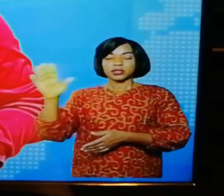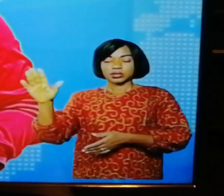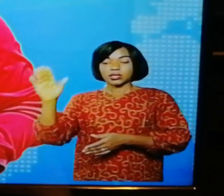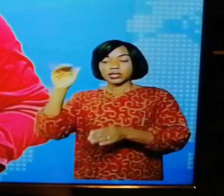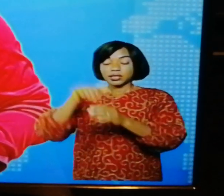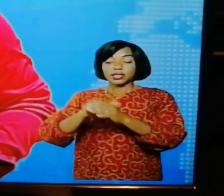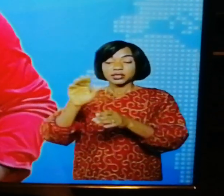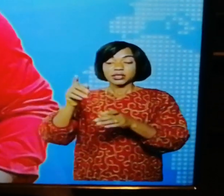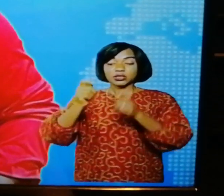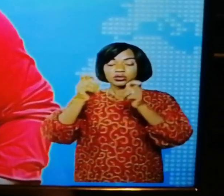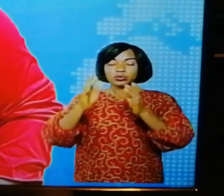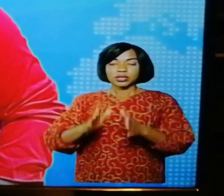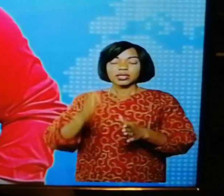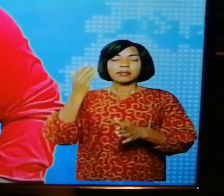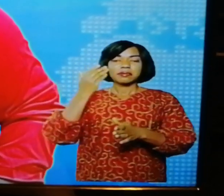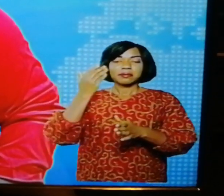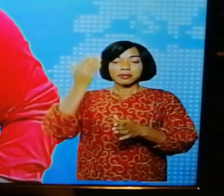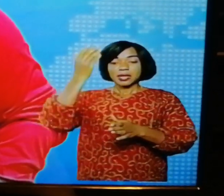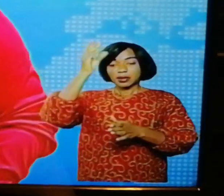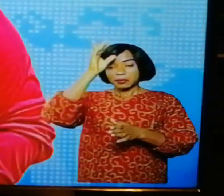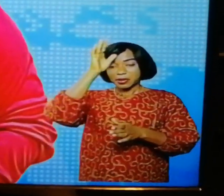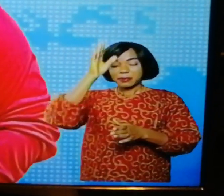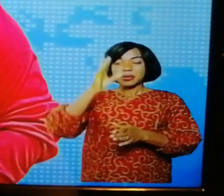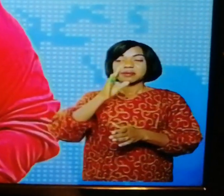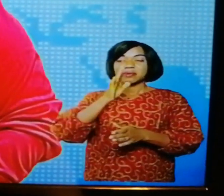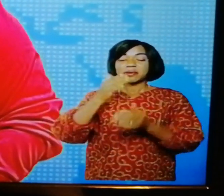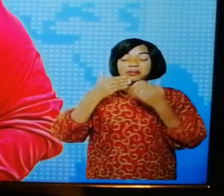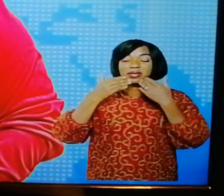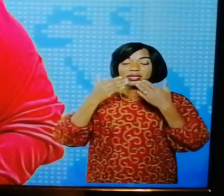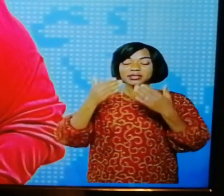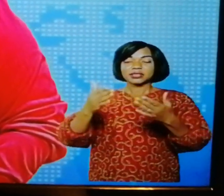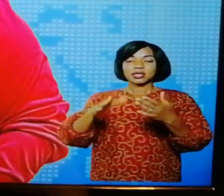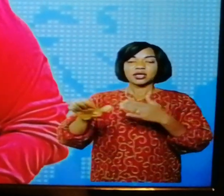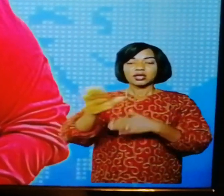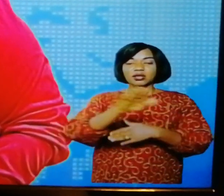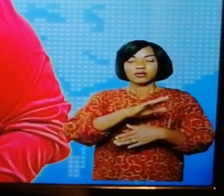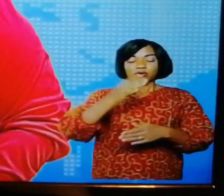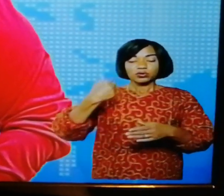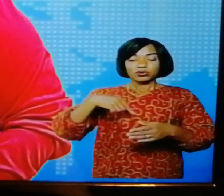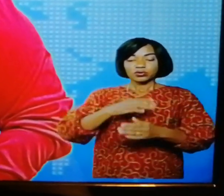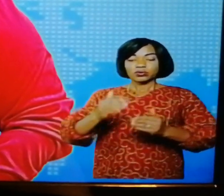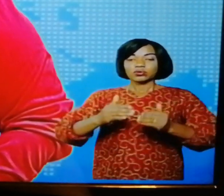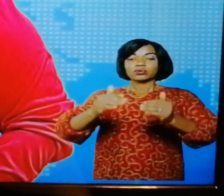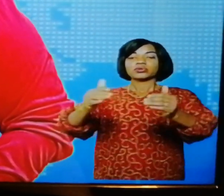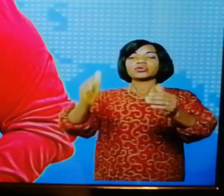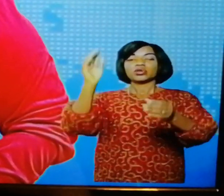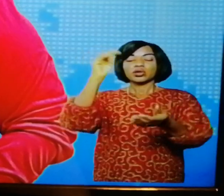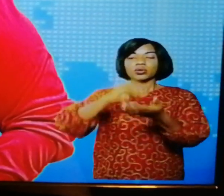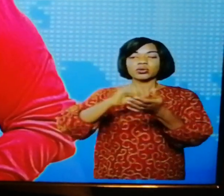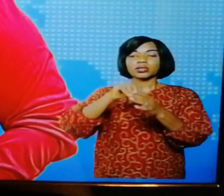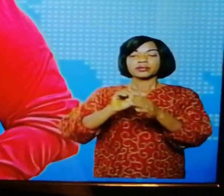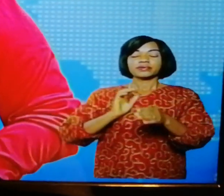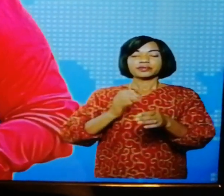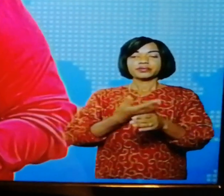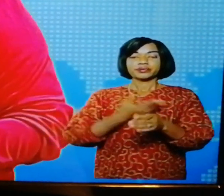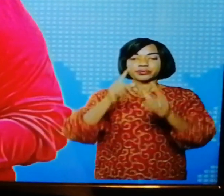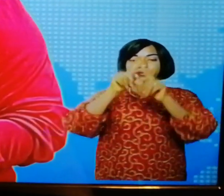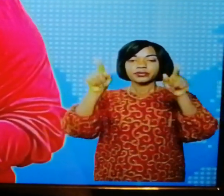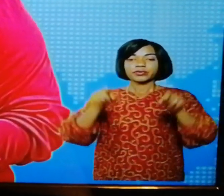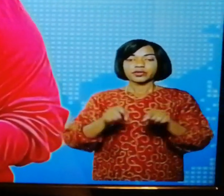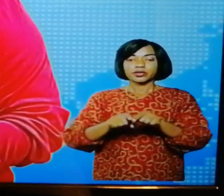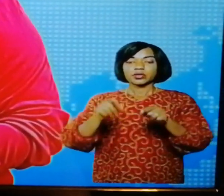ce journal. Madame, Monsieur, merci à vous qui nous avez suivi de partout. L'actualité revient dans moins d'une heure sur la nationale et ça